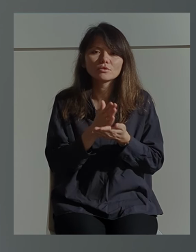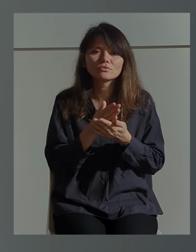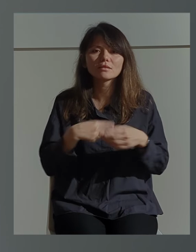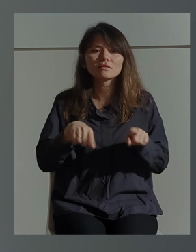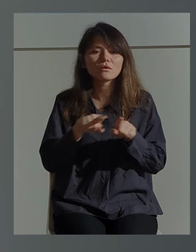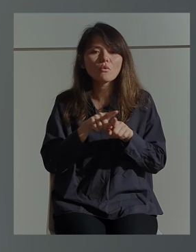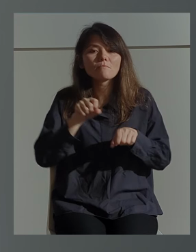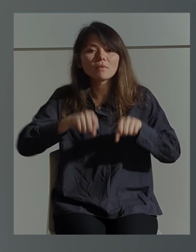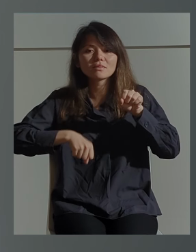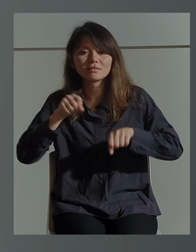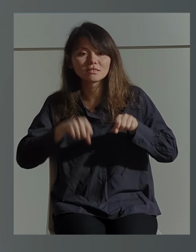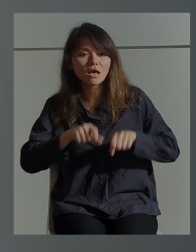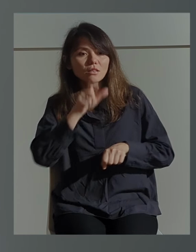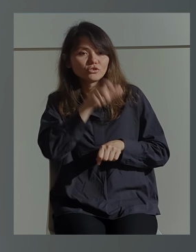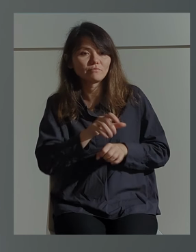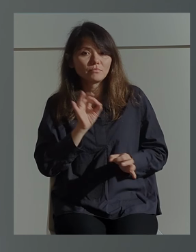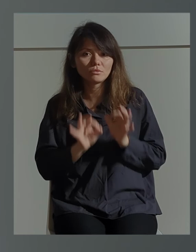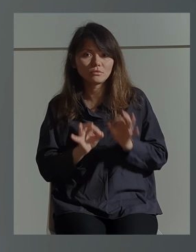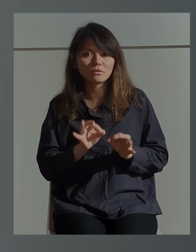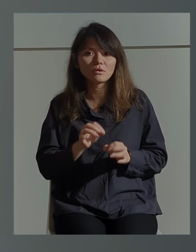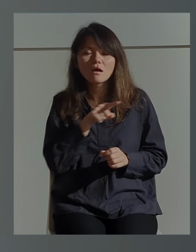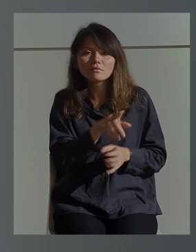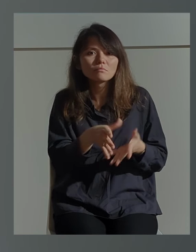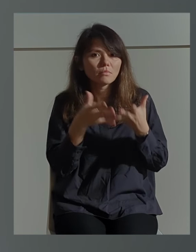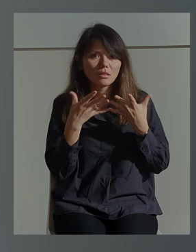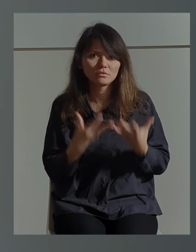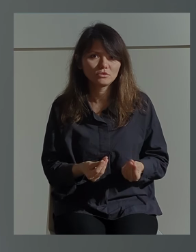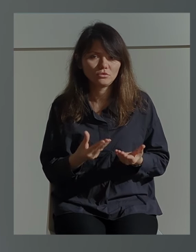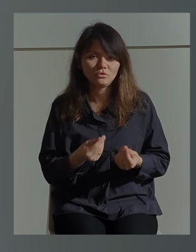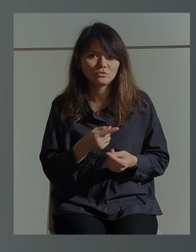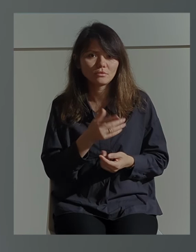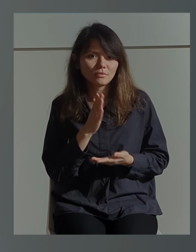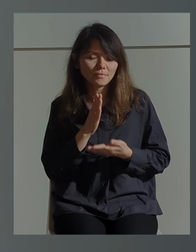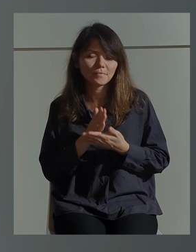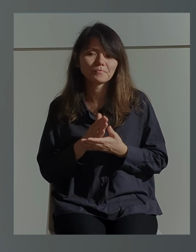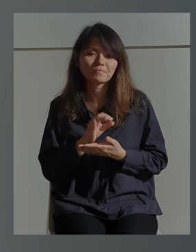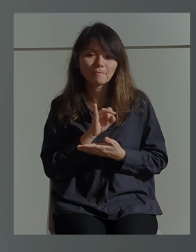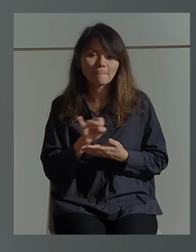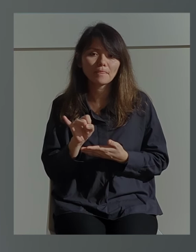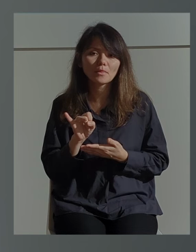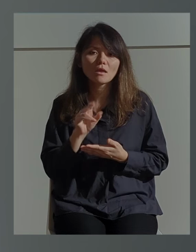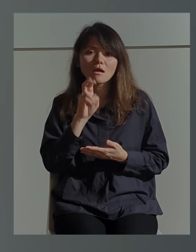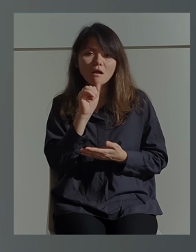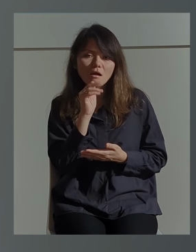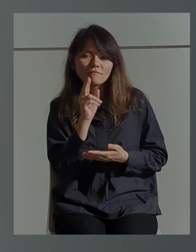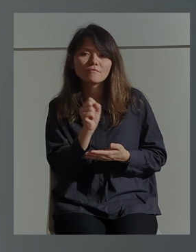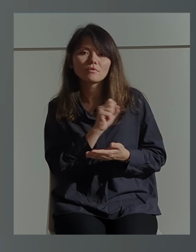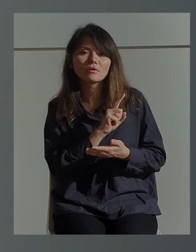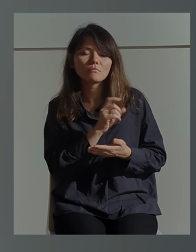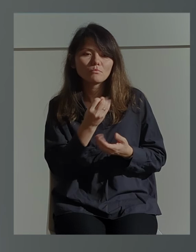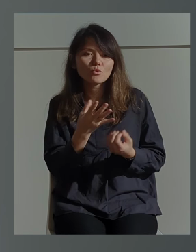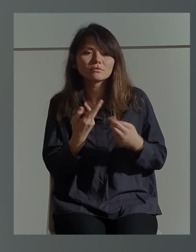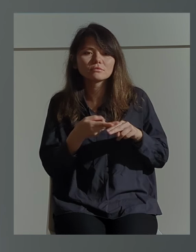такой потенциал в человеческой природы которая бесконечно пластична Вот и кавка её